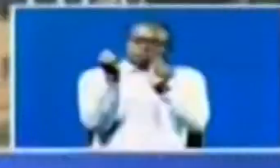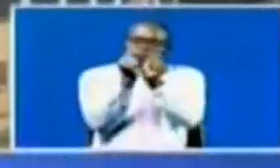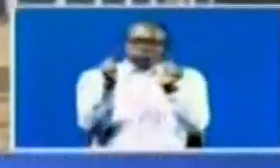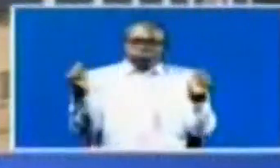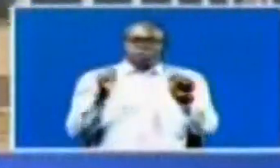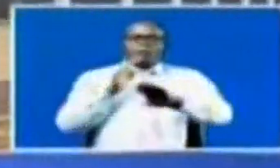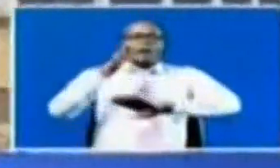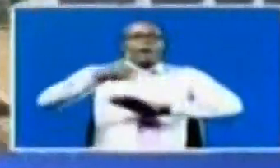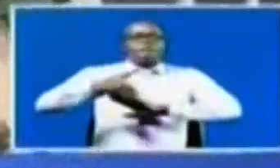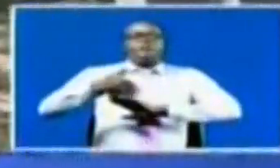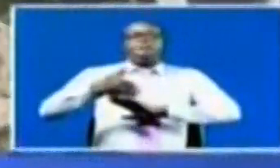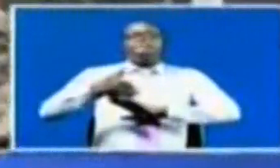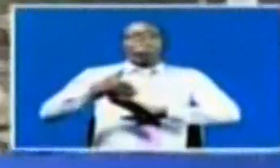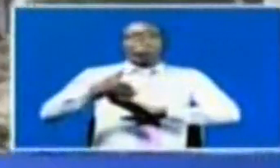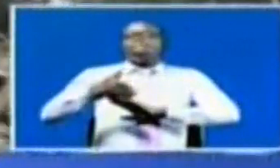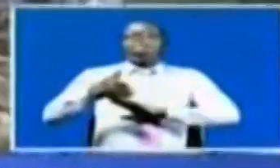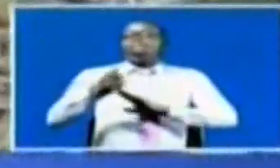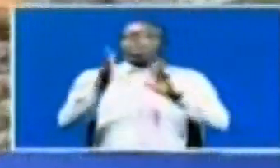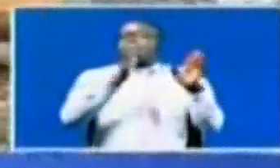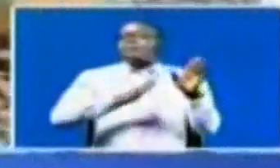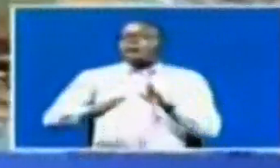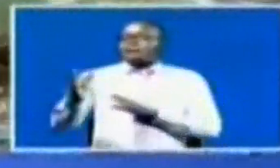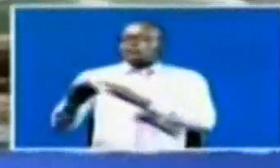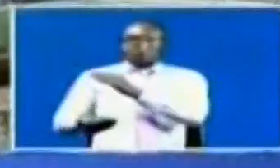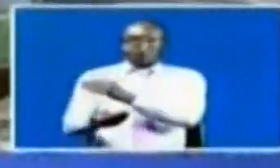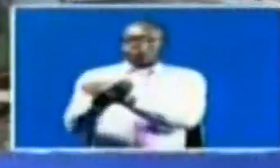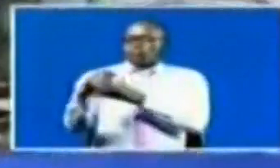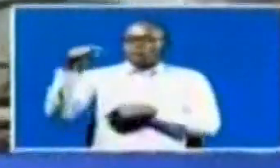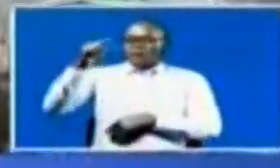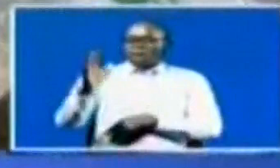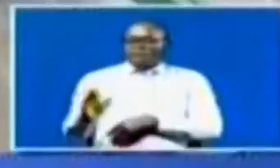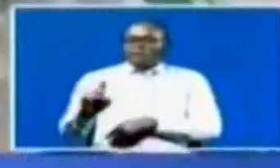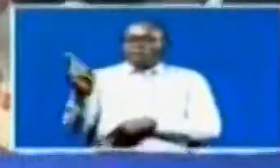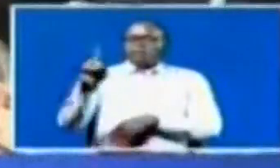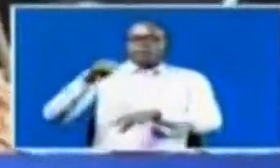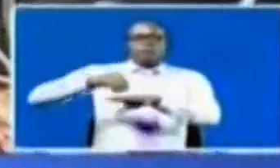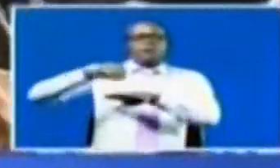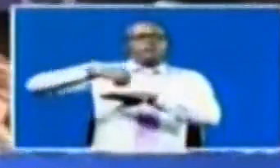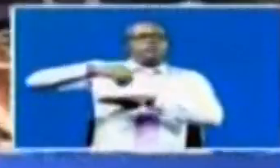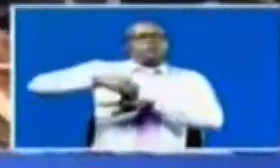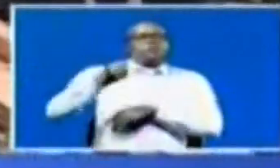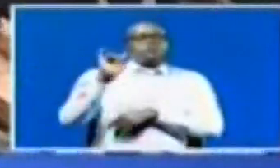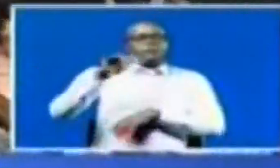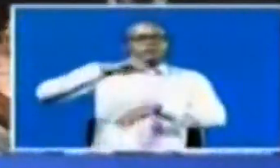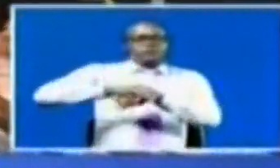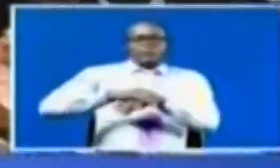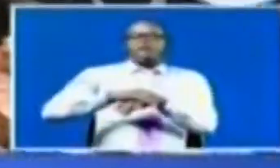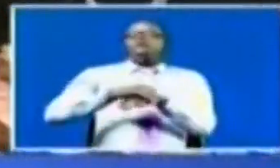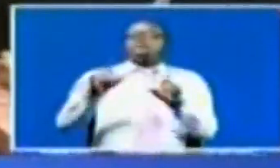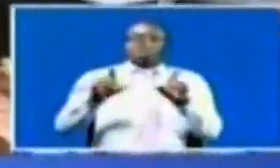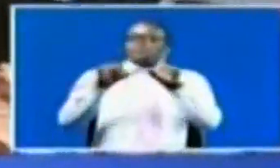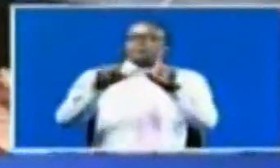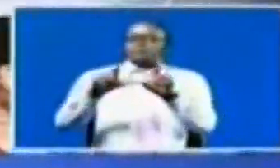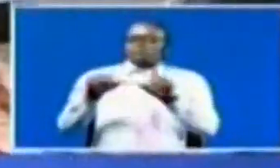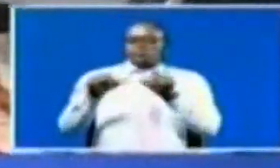kwa dhamana baada ya kisa kinachodaiwa kuwa cha kujaribu kumhonga gavana wa Nairobi Mike Sonko ili kupata kibali cha kuendelea